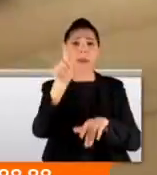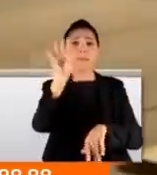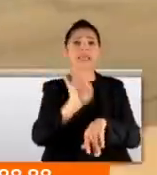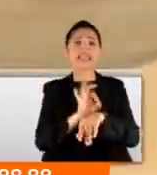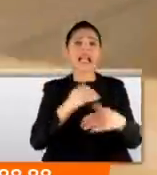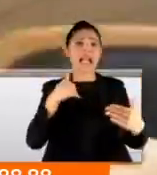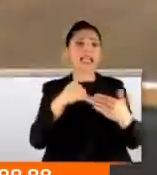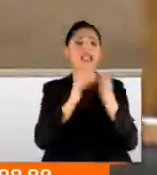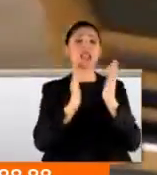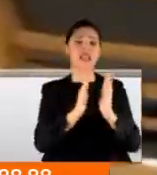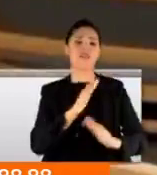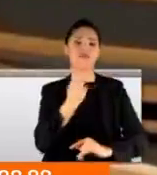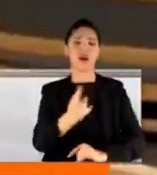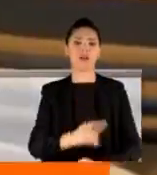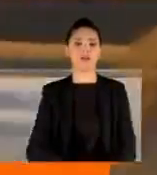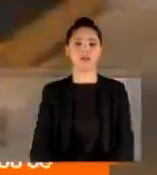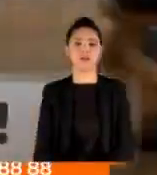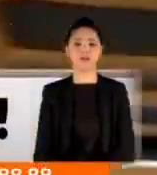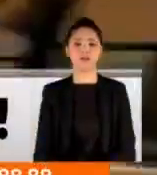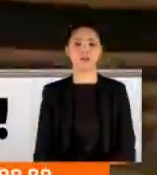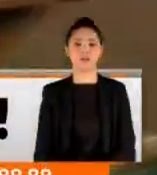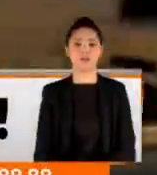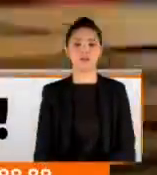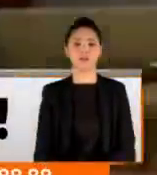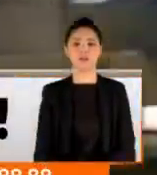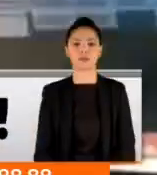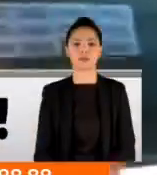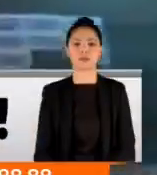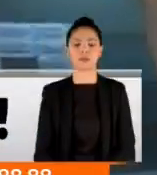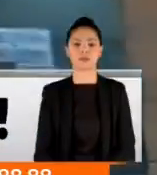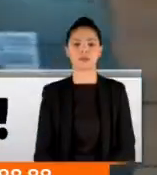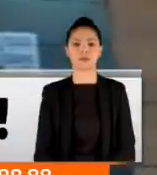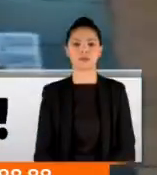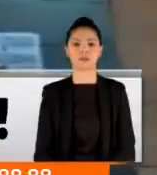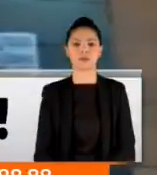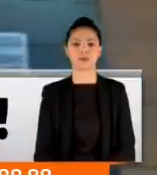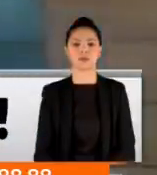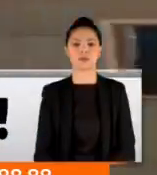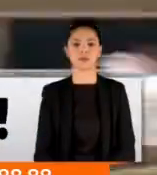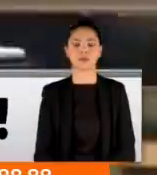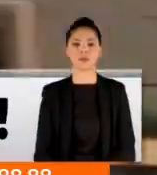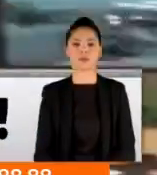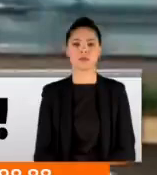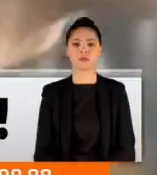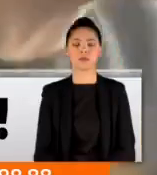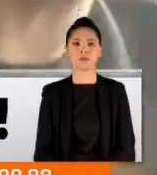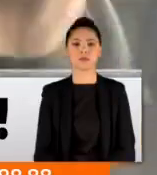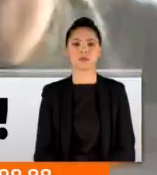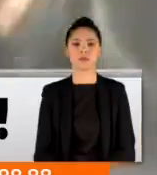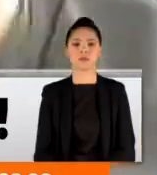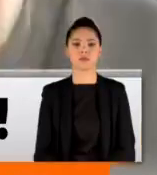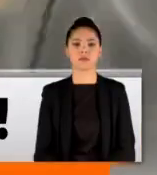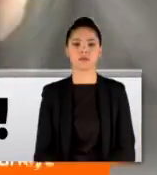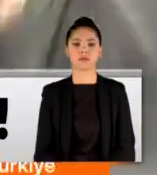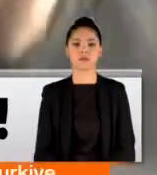dakikaya yakın sürdü. Allahu Ekber.